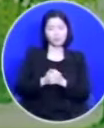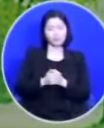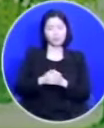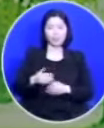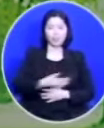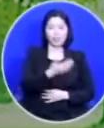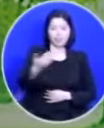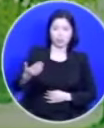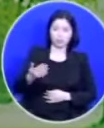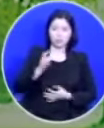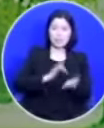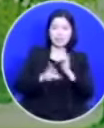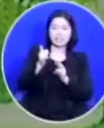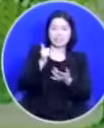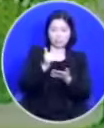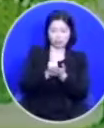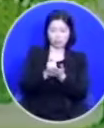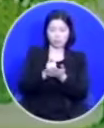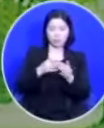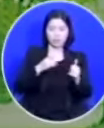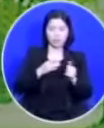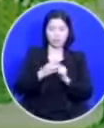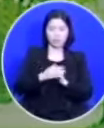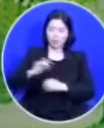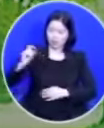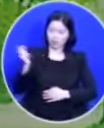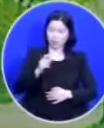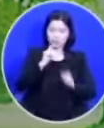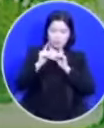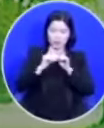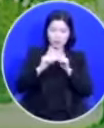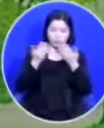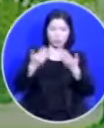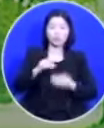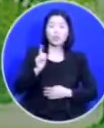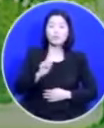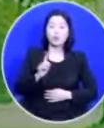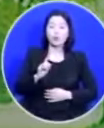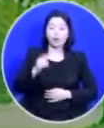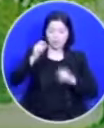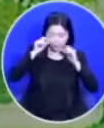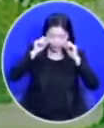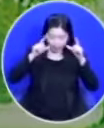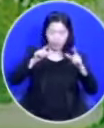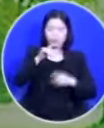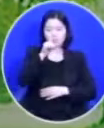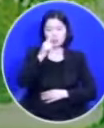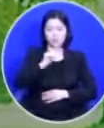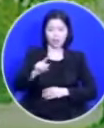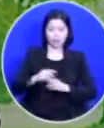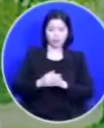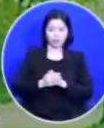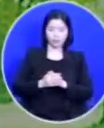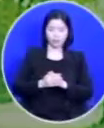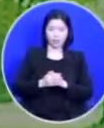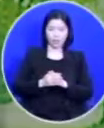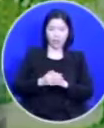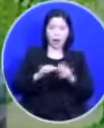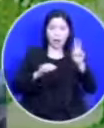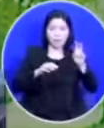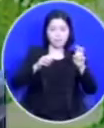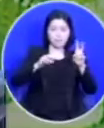여러분 예수님께서 매우 강하게 강조 하셨던 말씀이 있습니다 그것은 깨어있어야 하는 거에요 마태복음